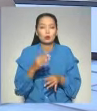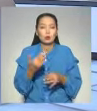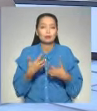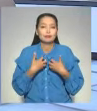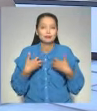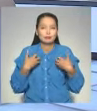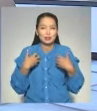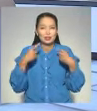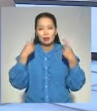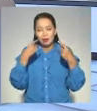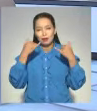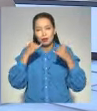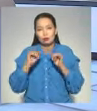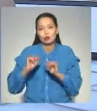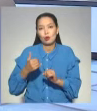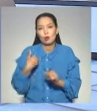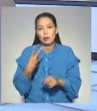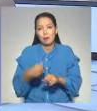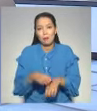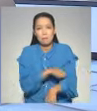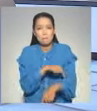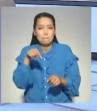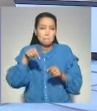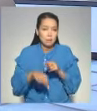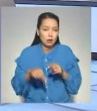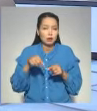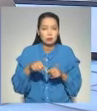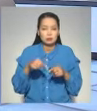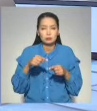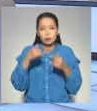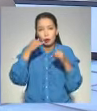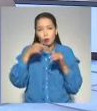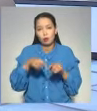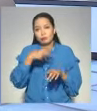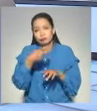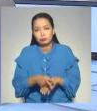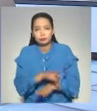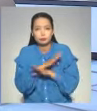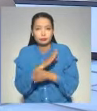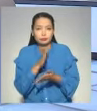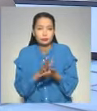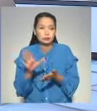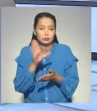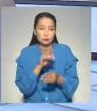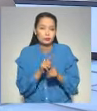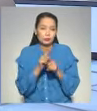салдарынан тереңдігі 2 метрден асатын шұңқырға мал түсіп өліпті. Бұған тұрғындар үзілді кесілді қарсы. Айтуларынша ауылдарда